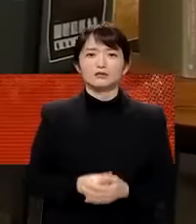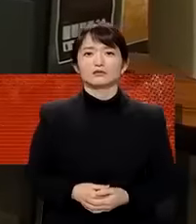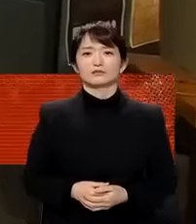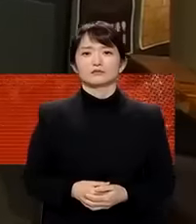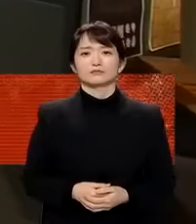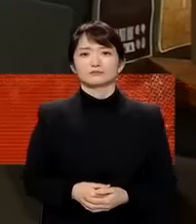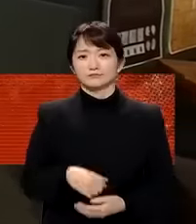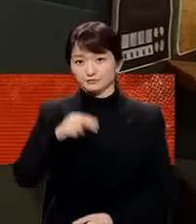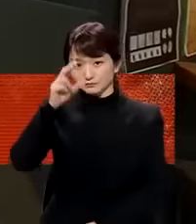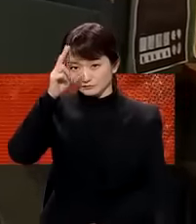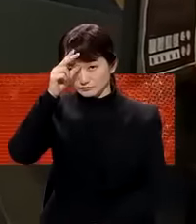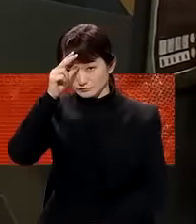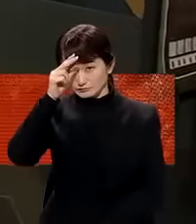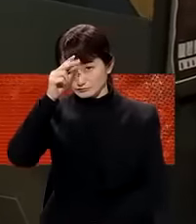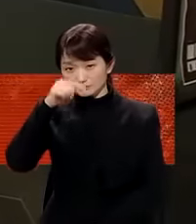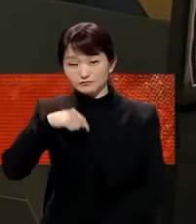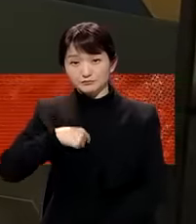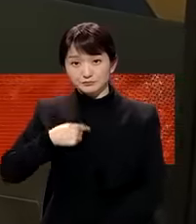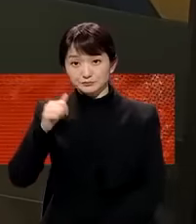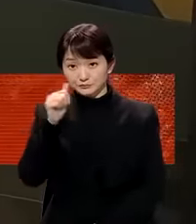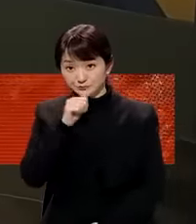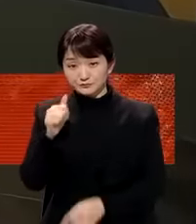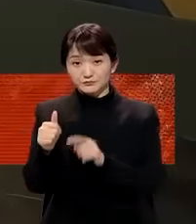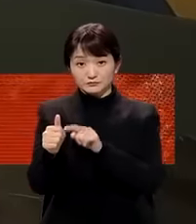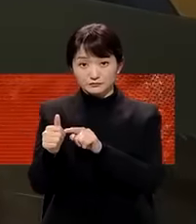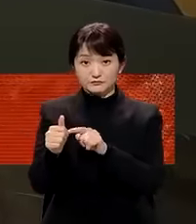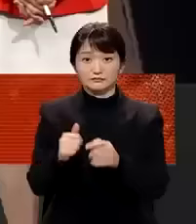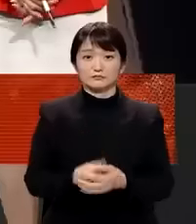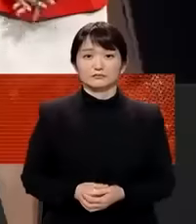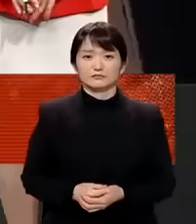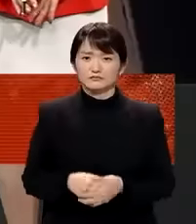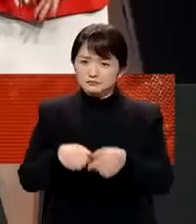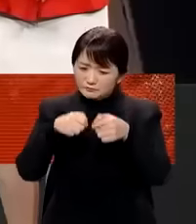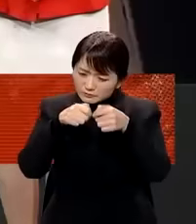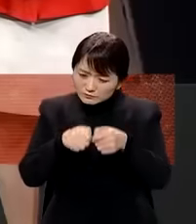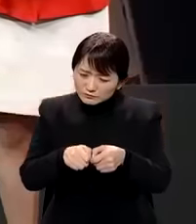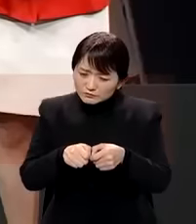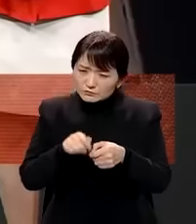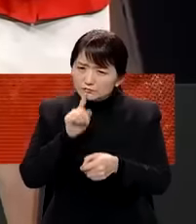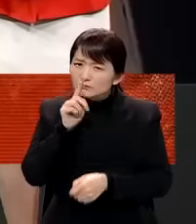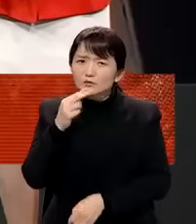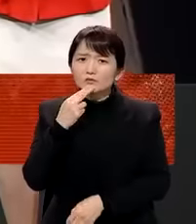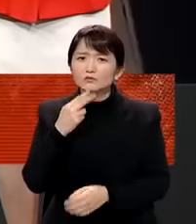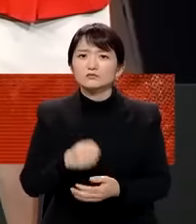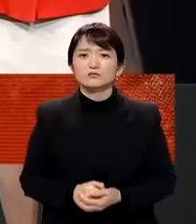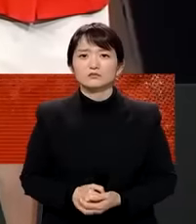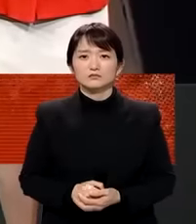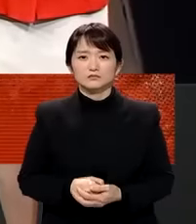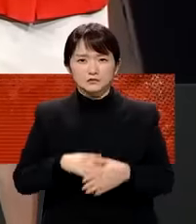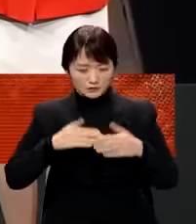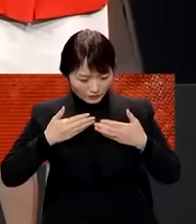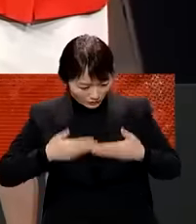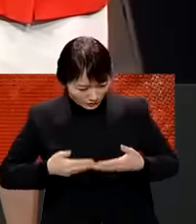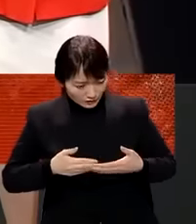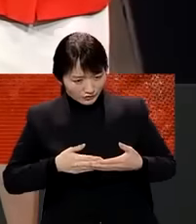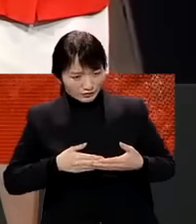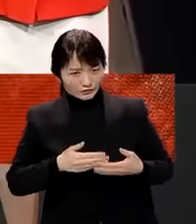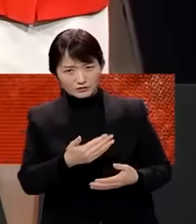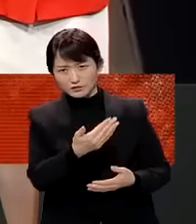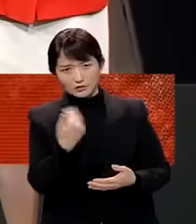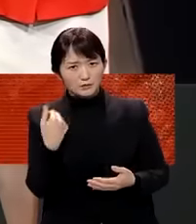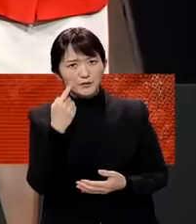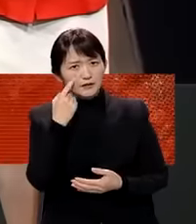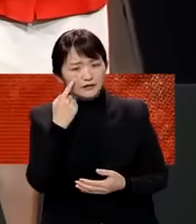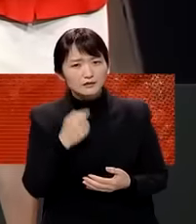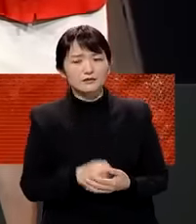걸려옵니다이 경찰이라고 자신을 소개한 상대방 구체적인 말은 일절 없이 진정해라 일단 와봐야 할 것